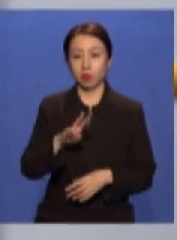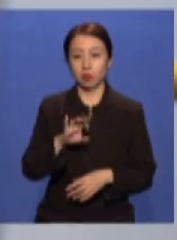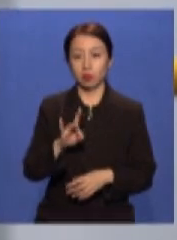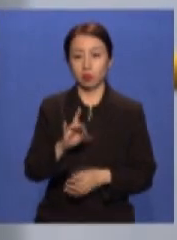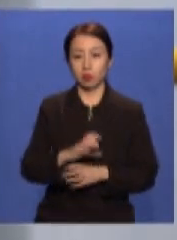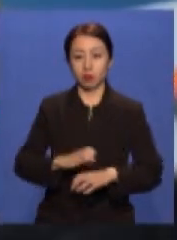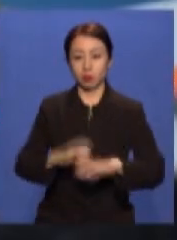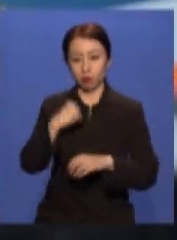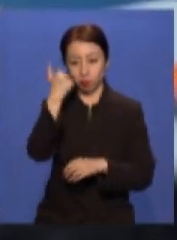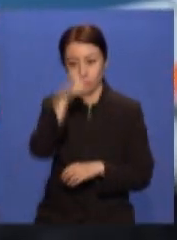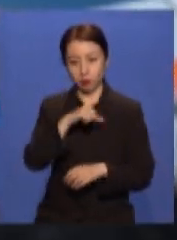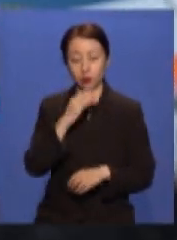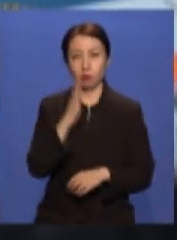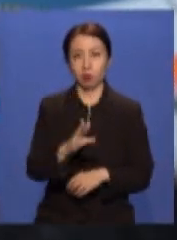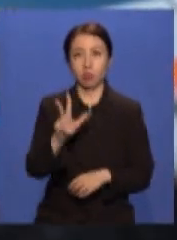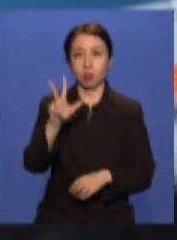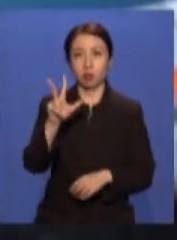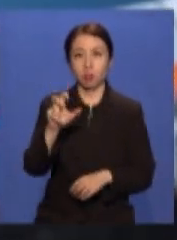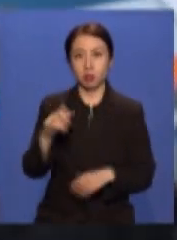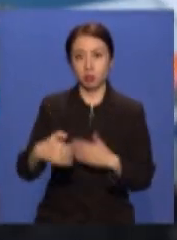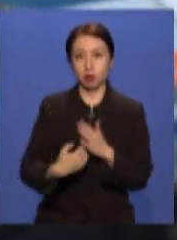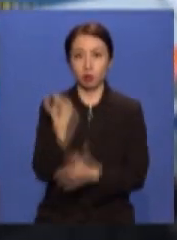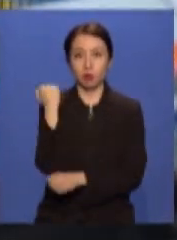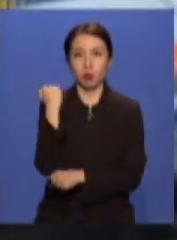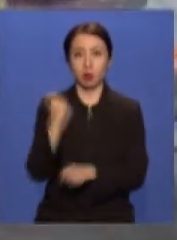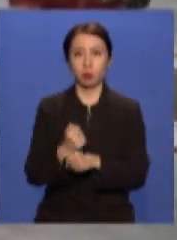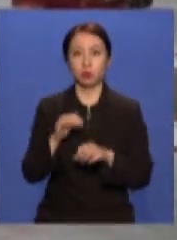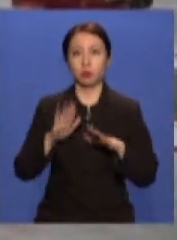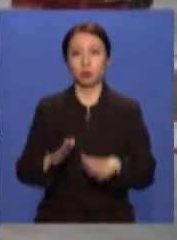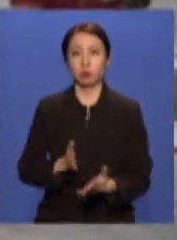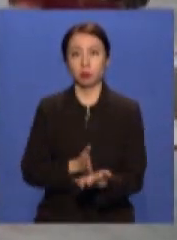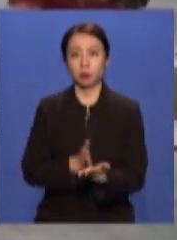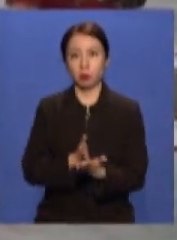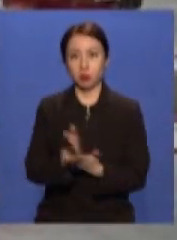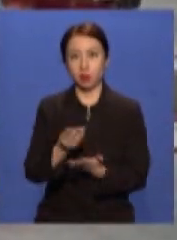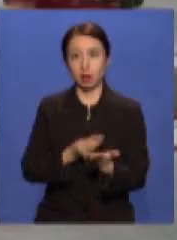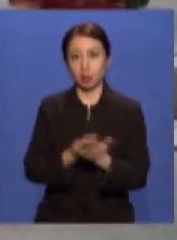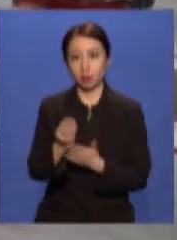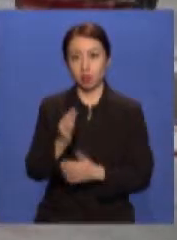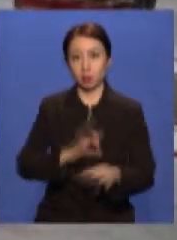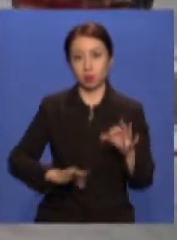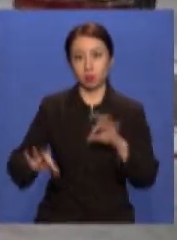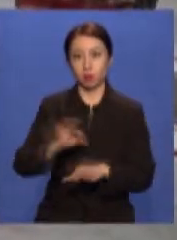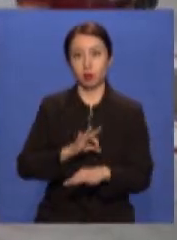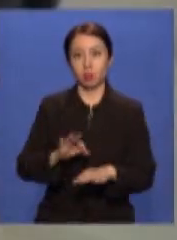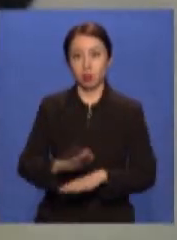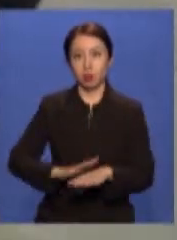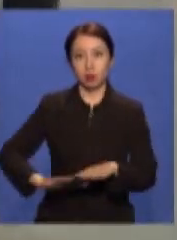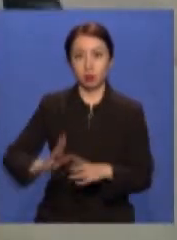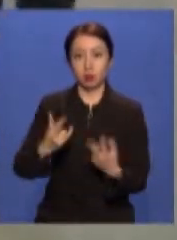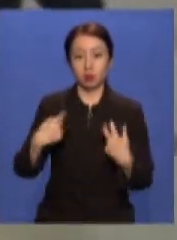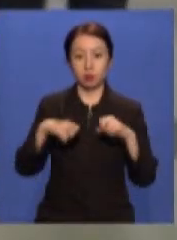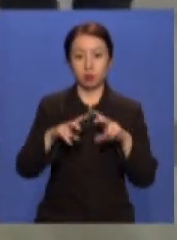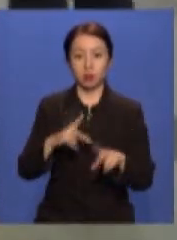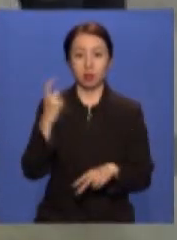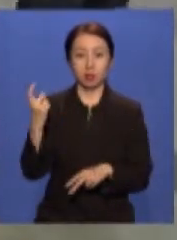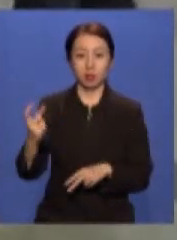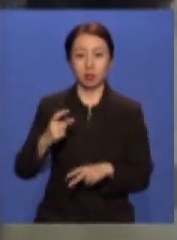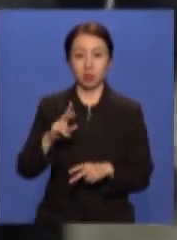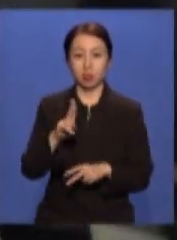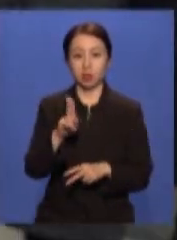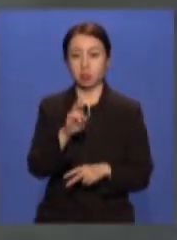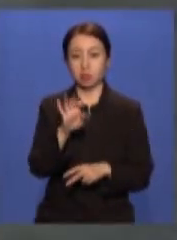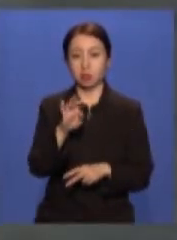ламинированной фанеры в год. Появятся 300 новых рабочих мест. Перспективный инвестпроект открыли на территории специальной экономической